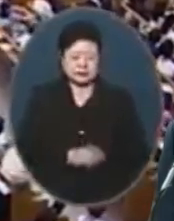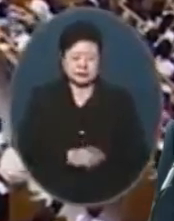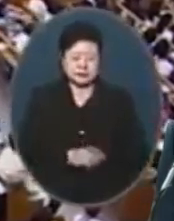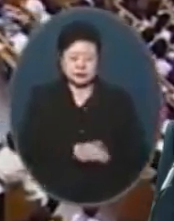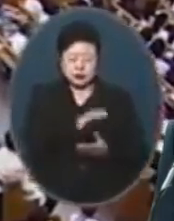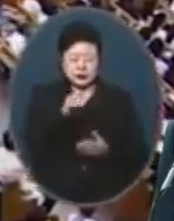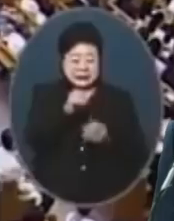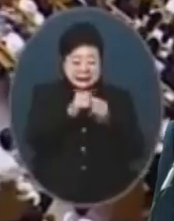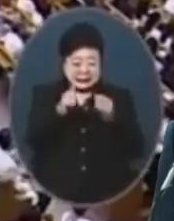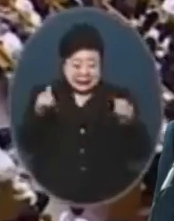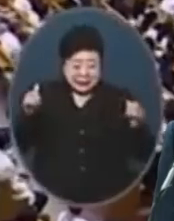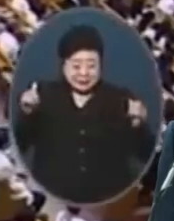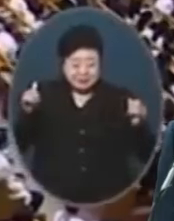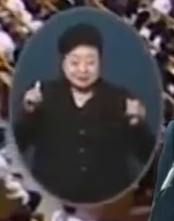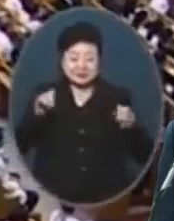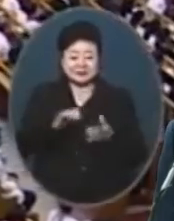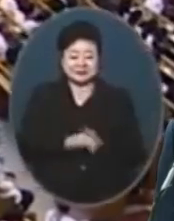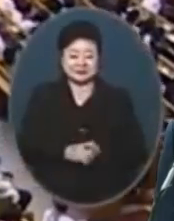우리 인간들이